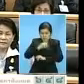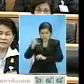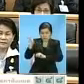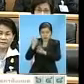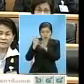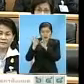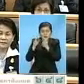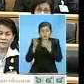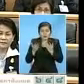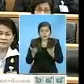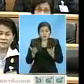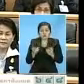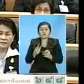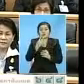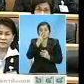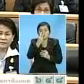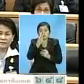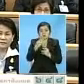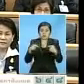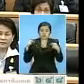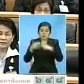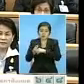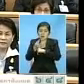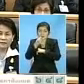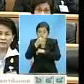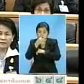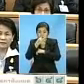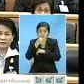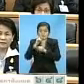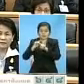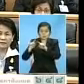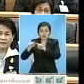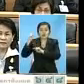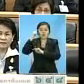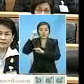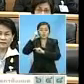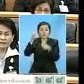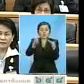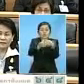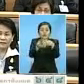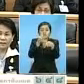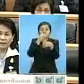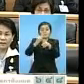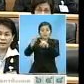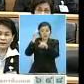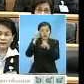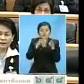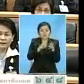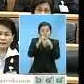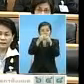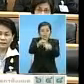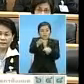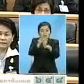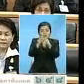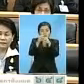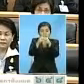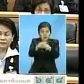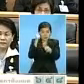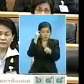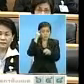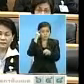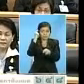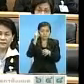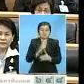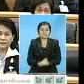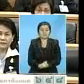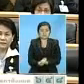เพราะฉะนั้นมันมีความจำเป็นที่จะต้องสาขาให้สรรหาโดยสาขาวิชาชีพเขาจะรู้กันดีฮะนะครับท่านประธานครับ